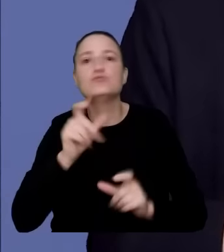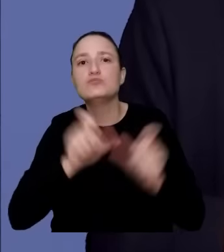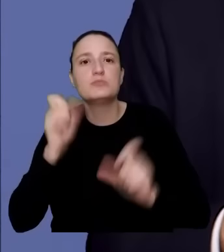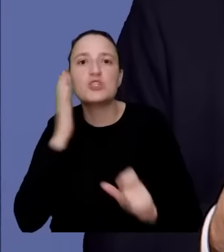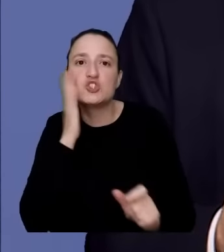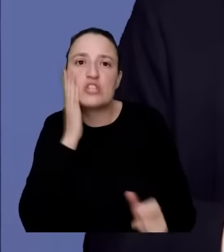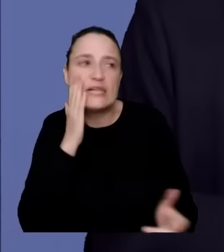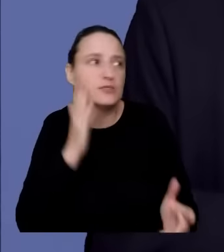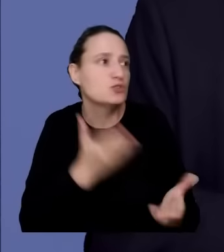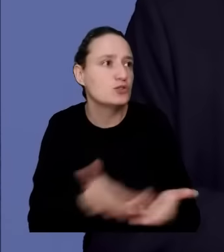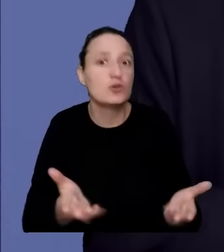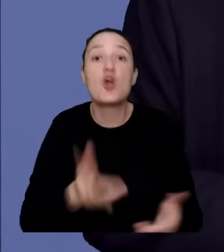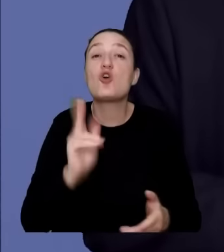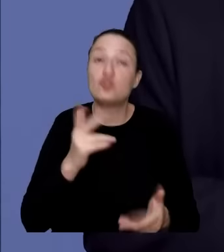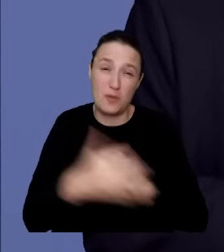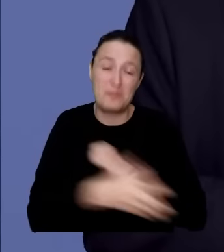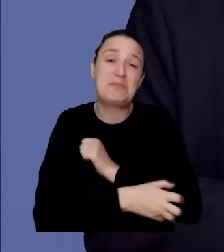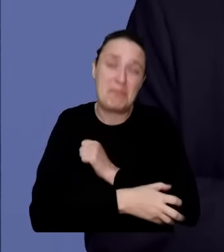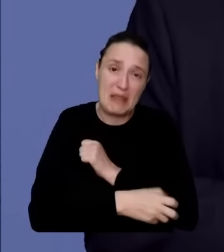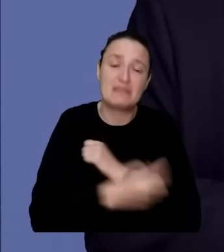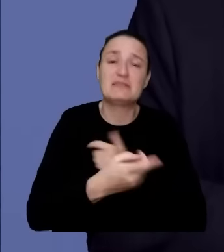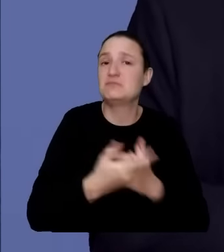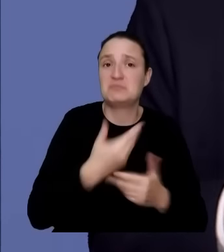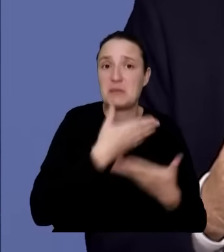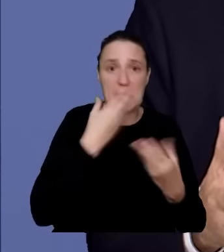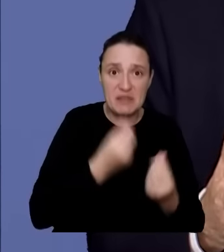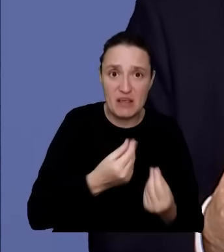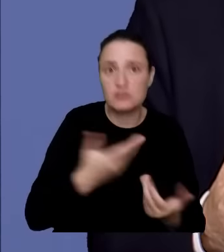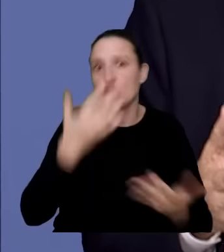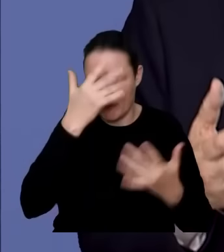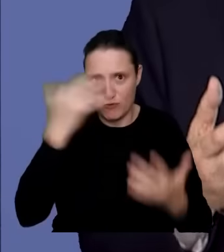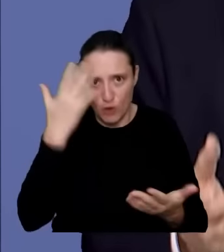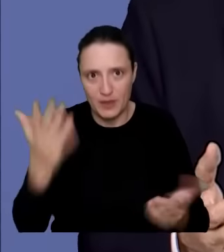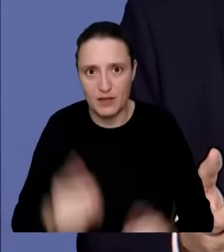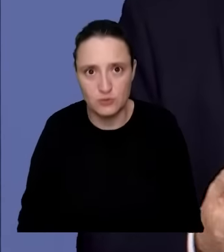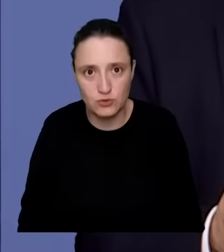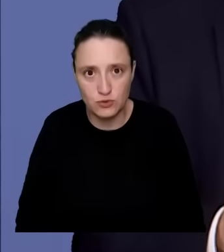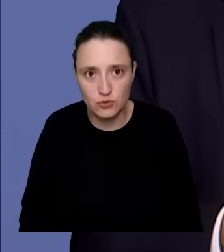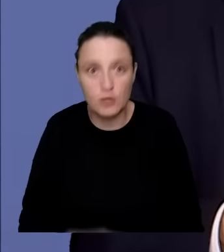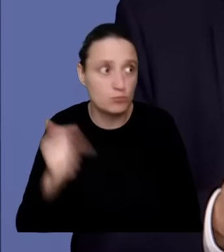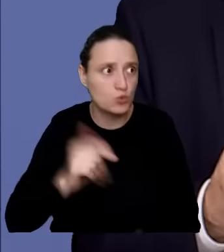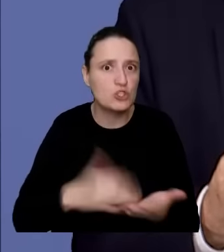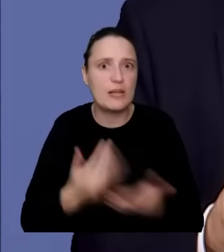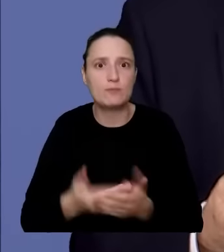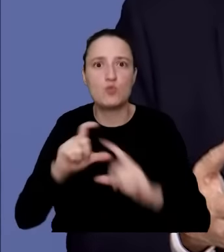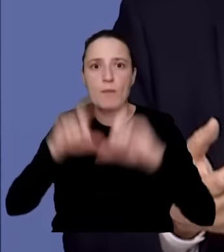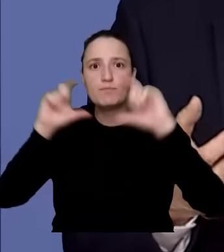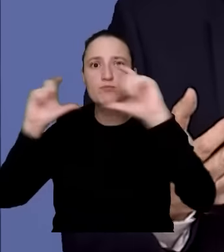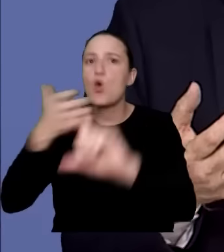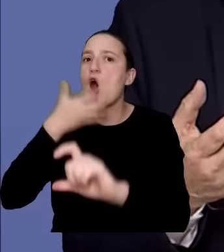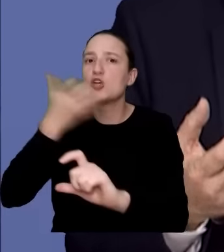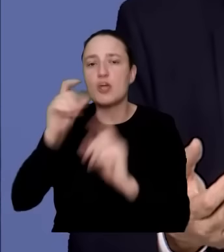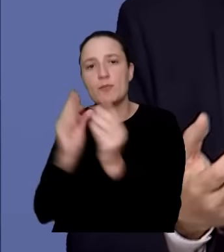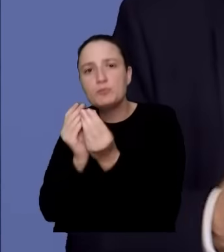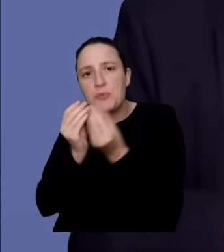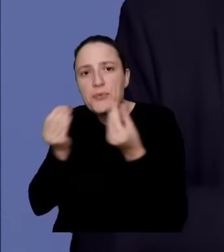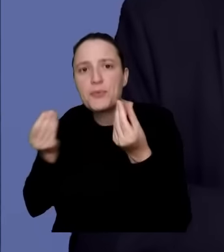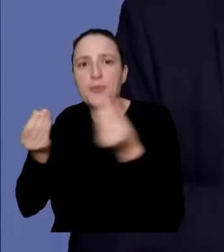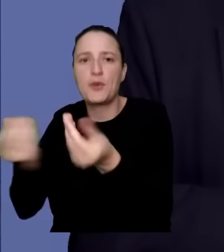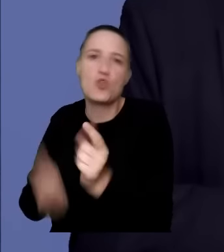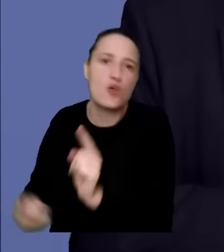dla tych gorzej usytuowanych No to sobie państwo Wyobraźcie jak trzeba będzie docieplić nasze mies które